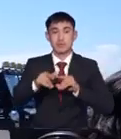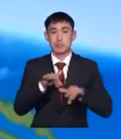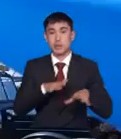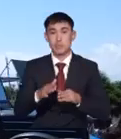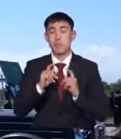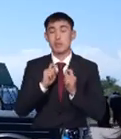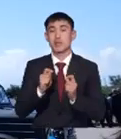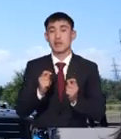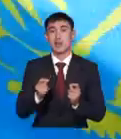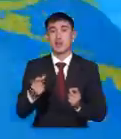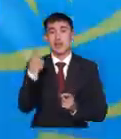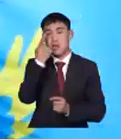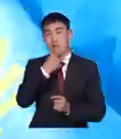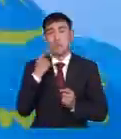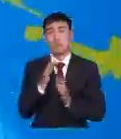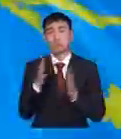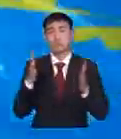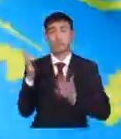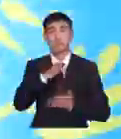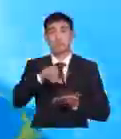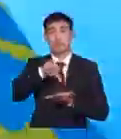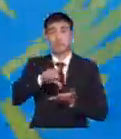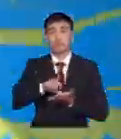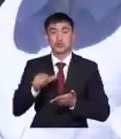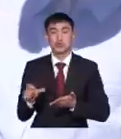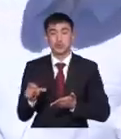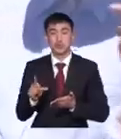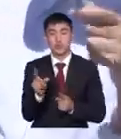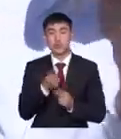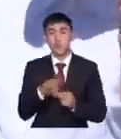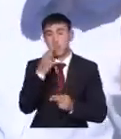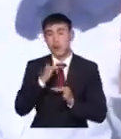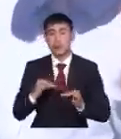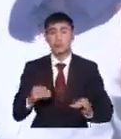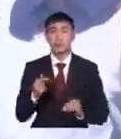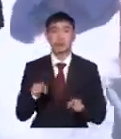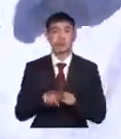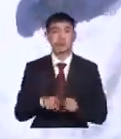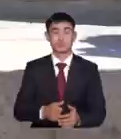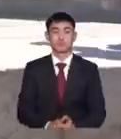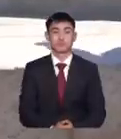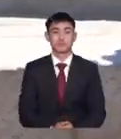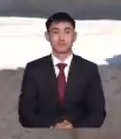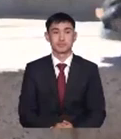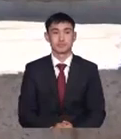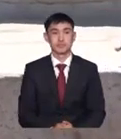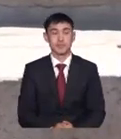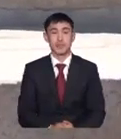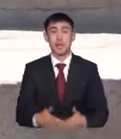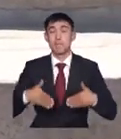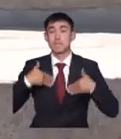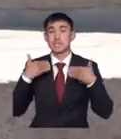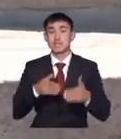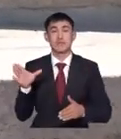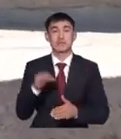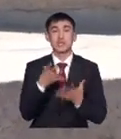мероприятие подарило неописуемые эмоции всем присутствующим, особенно самым маленьким гражданам Казахстана. Поздравляю всех